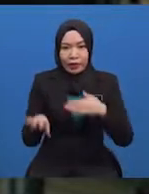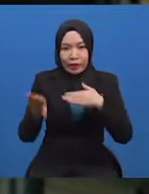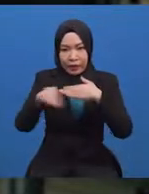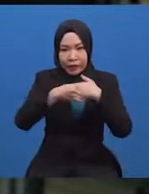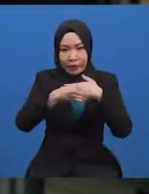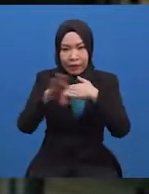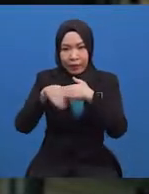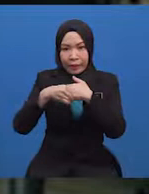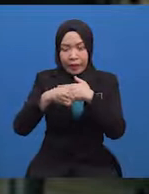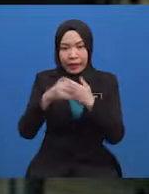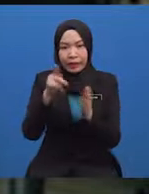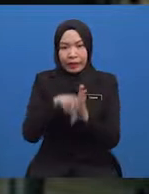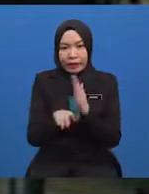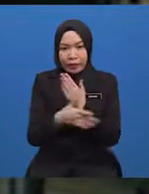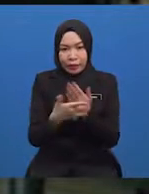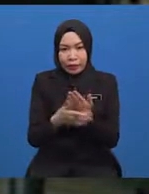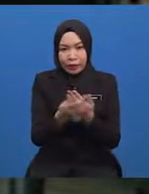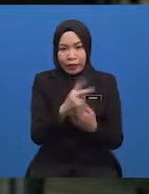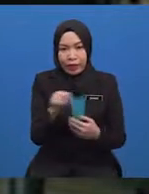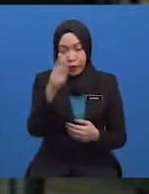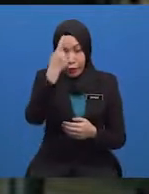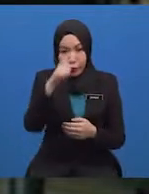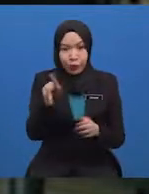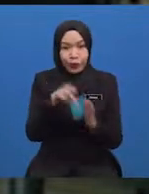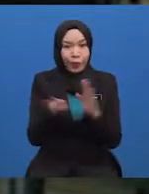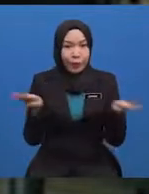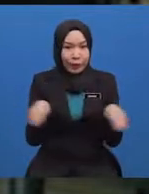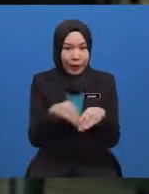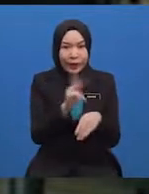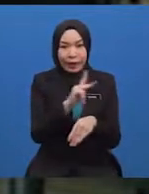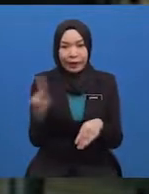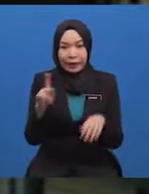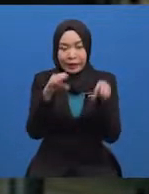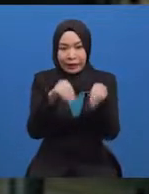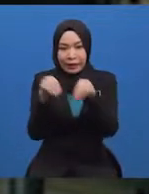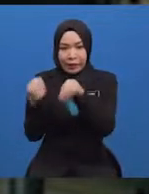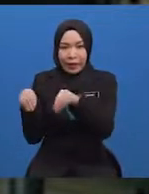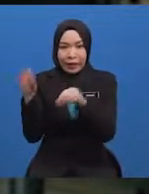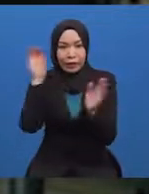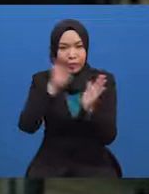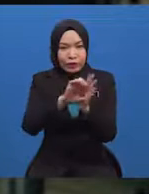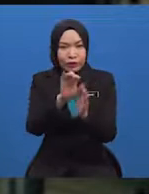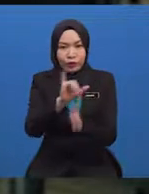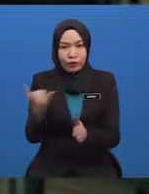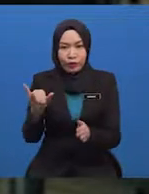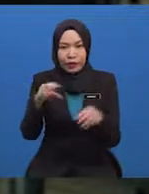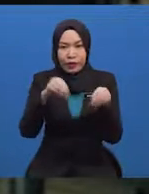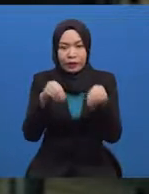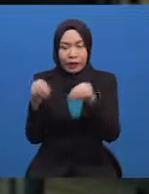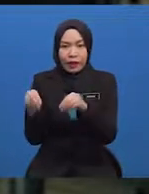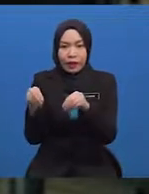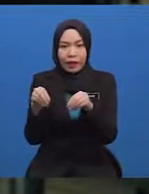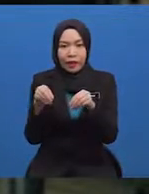meningkatkan produktiviti dan mempelbagaikan tanaman. Contoh pembangunan tanah berkelompok oleh